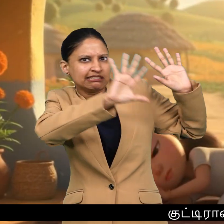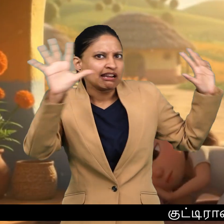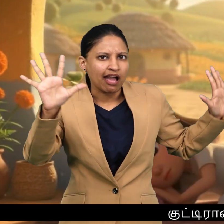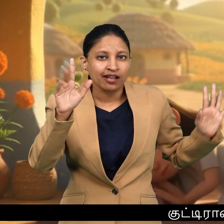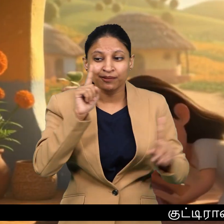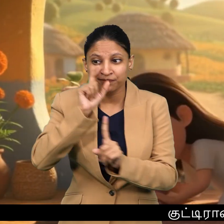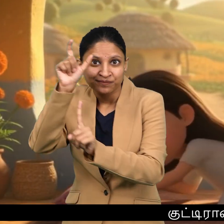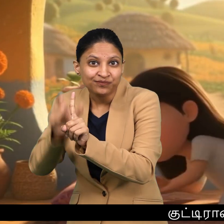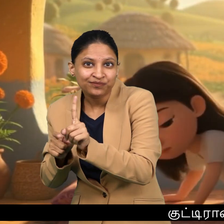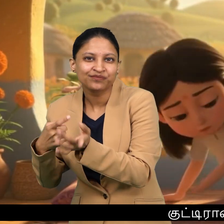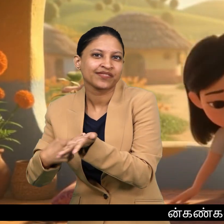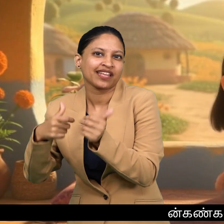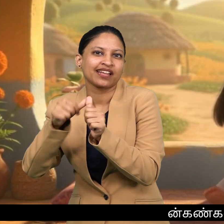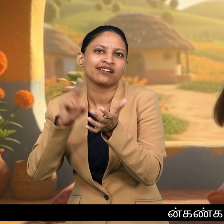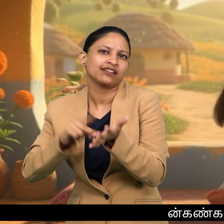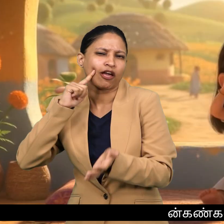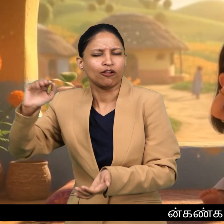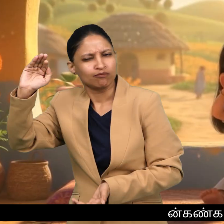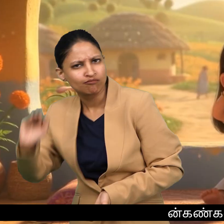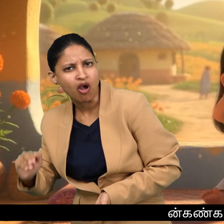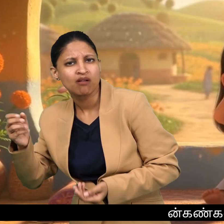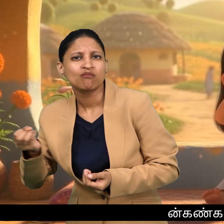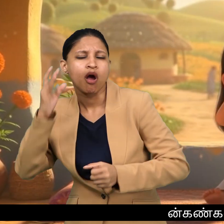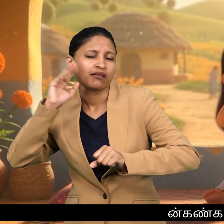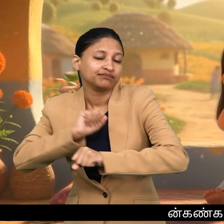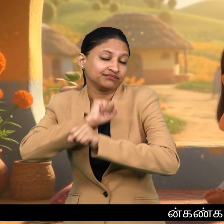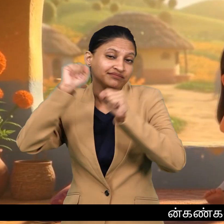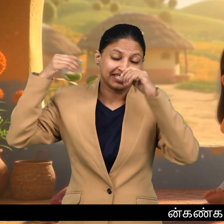குட்டி ராணி கண் விழித்து தன் கண்களை தேய்த்தாள்.